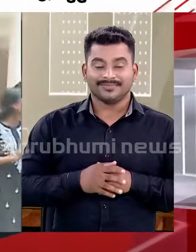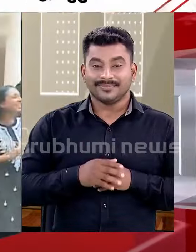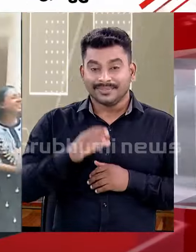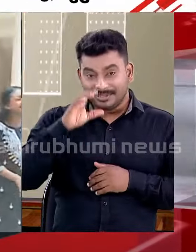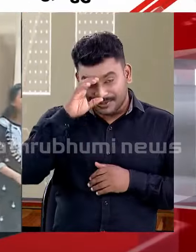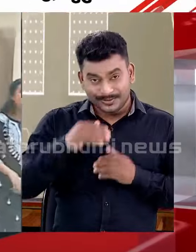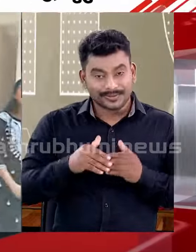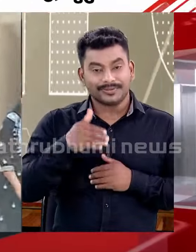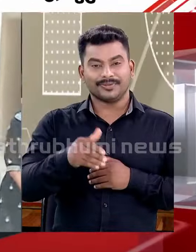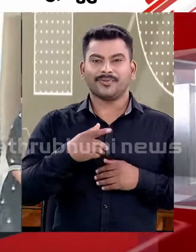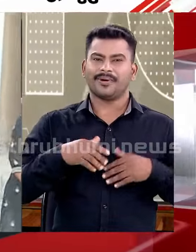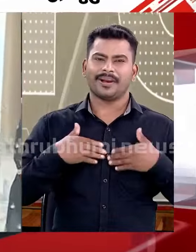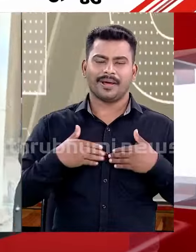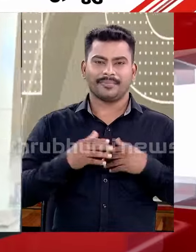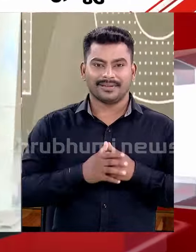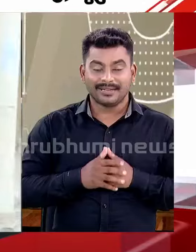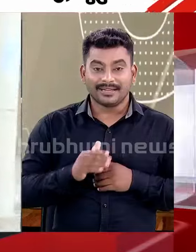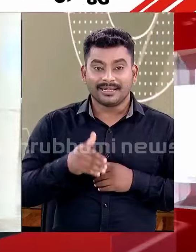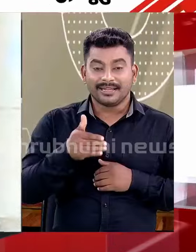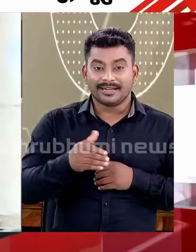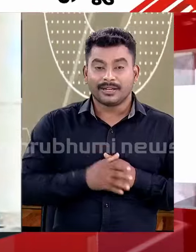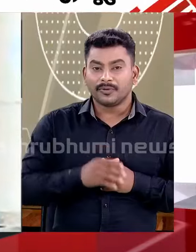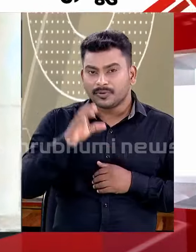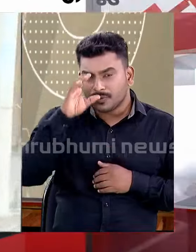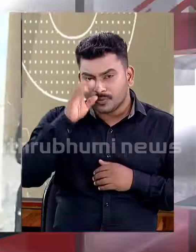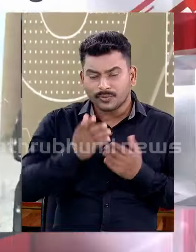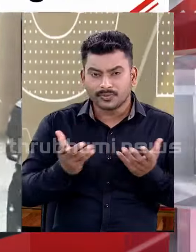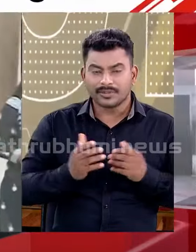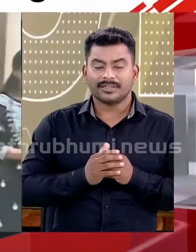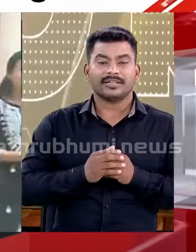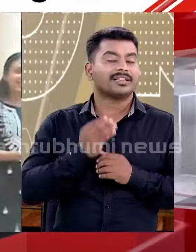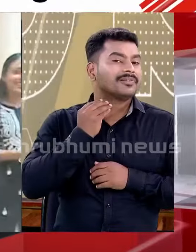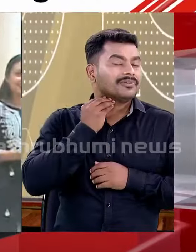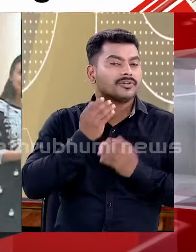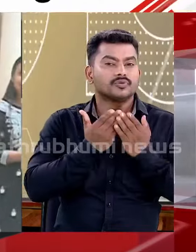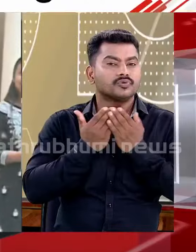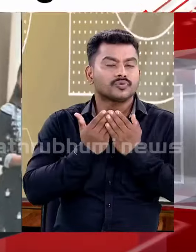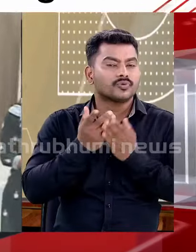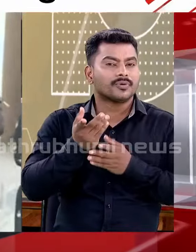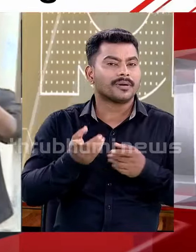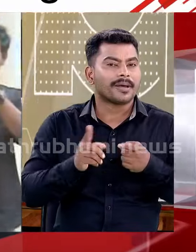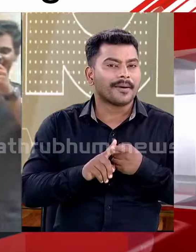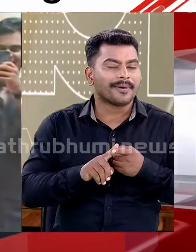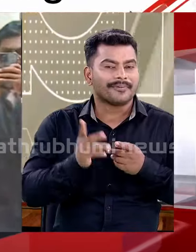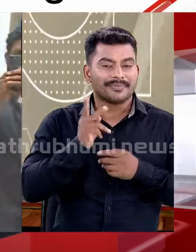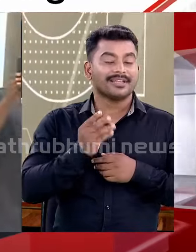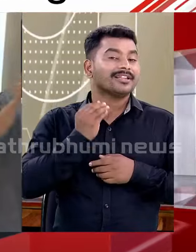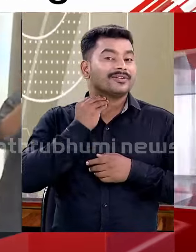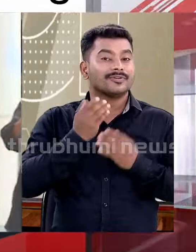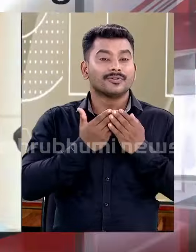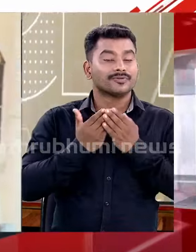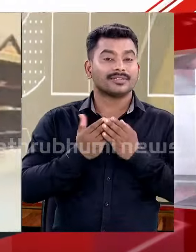സന്തോഷമാവും, കാണുന്നവർക്കും ഒരു സന്തോഷമാവും. ശരി, നമുക്ക് തിരിച്ച് കോട്ടഹില്ലിലേക്ക് വരാം. രാഹുൽ, കോട്ടഹില്ലിലാണ്